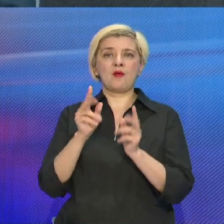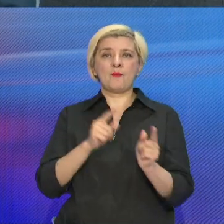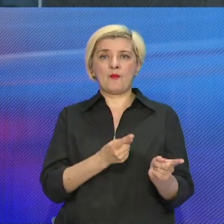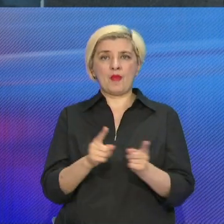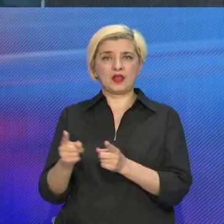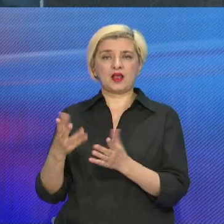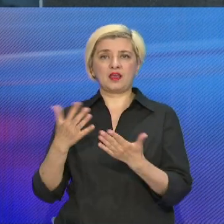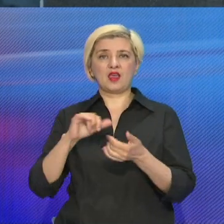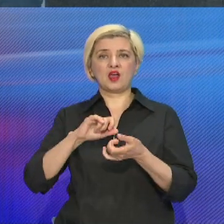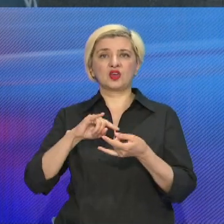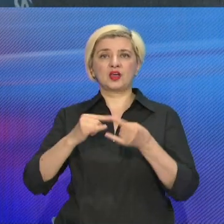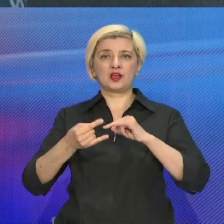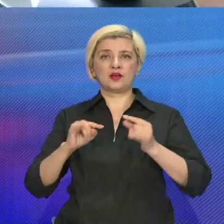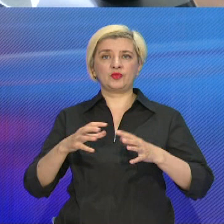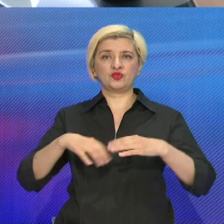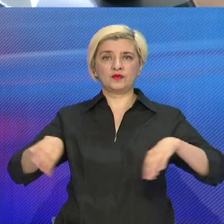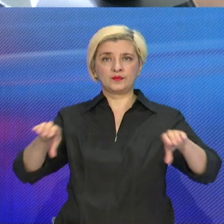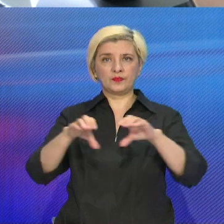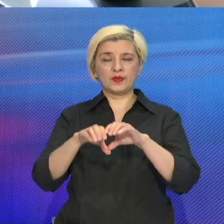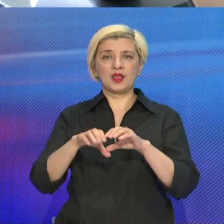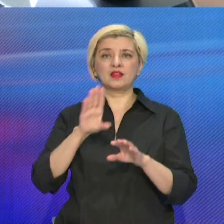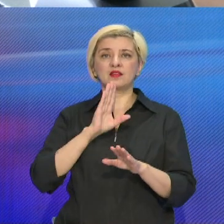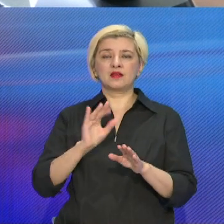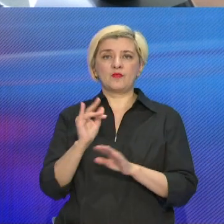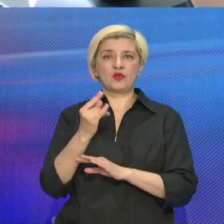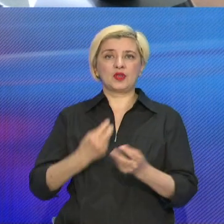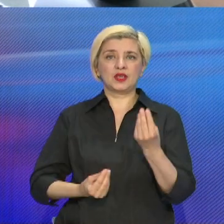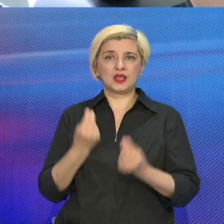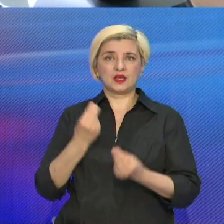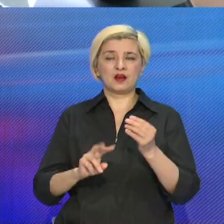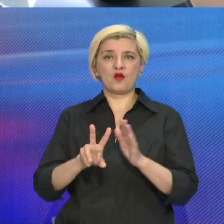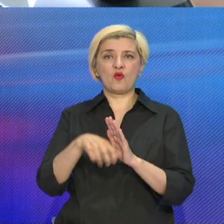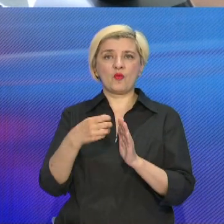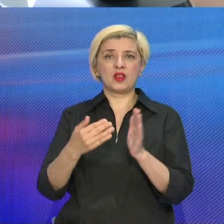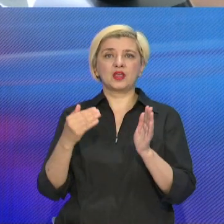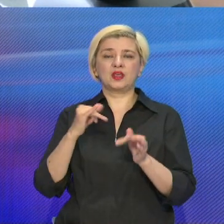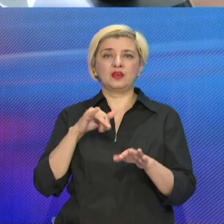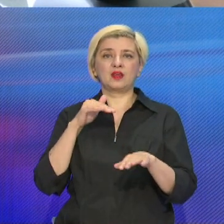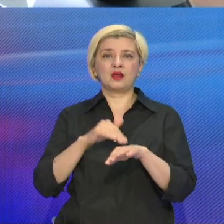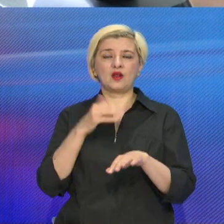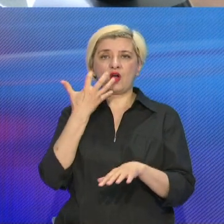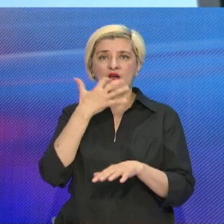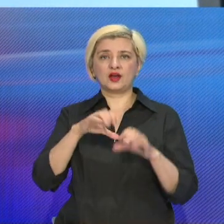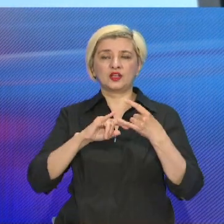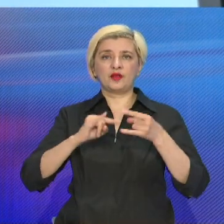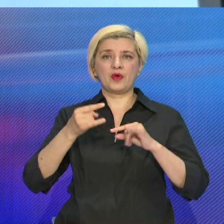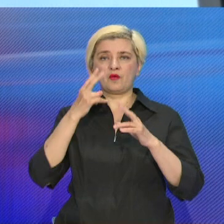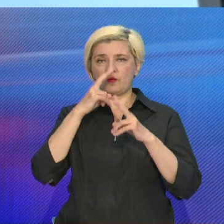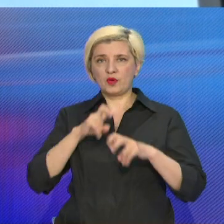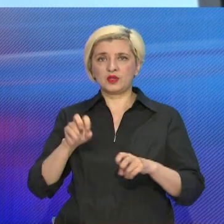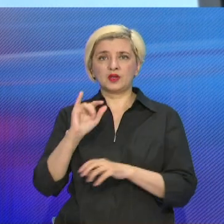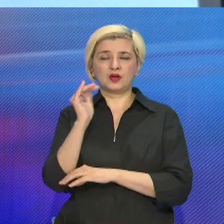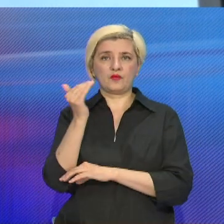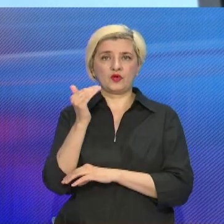цеглой. Дитя бегало, гуляло и в некий момент спотыкнулося, упало и докранулося до горячей цеглины. Оглядевши малышку, батьки